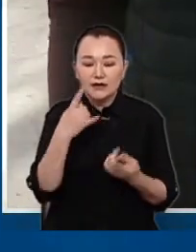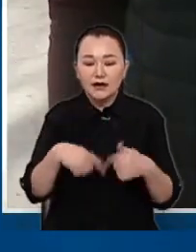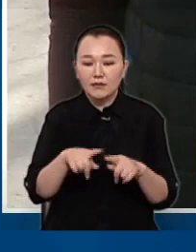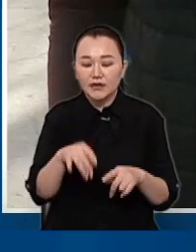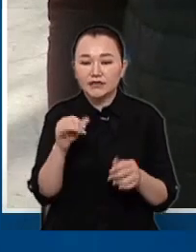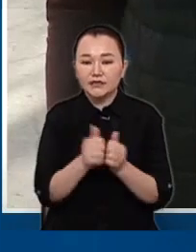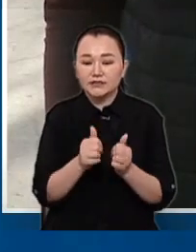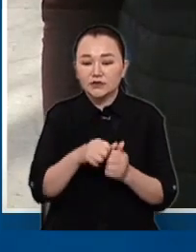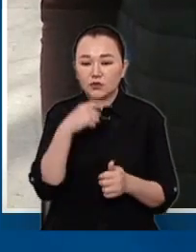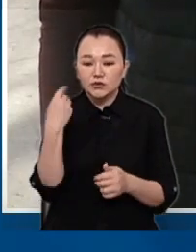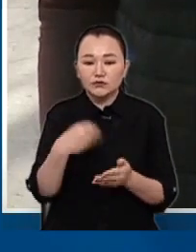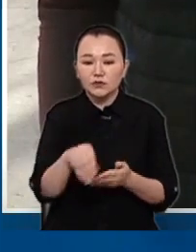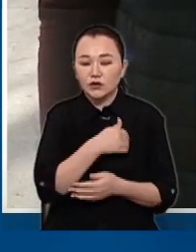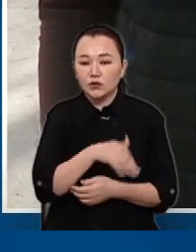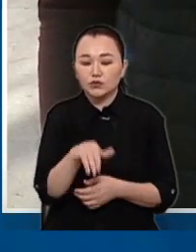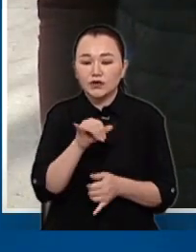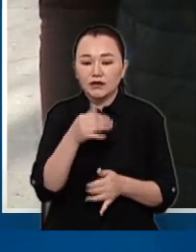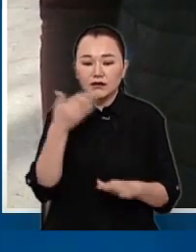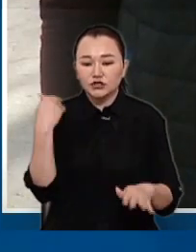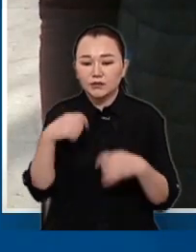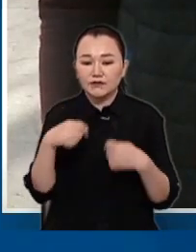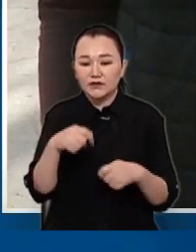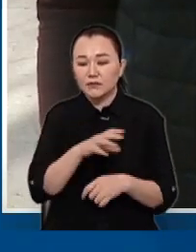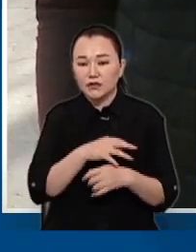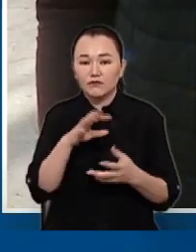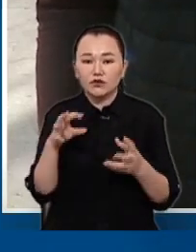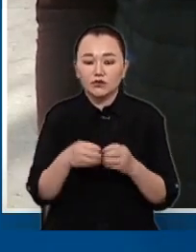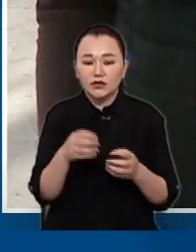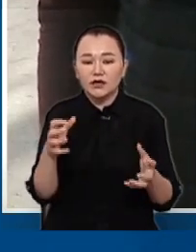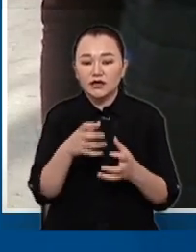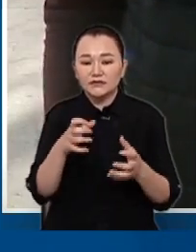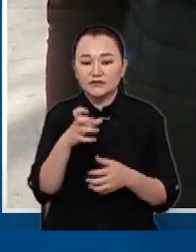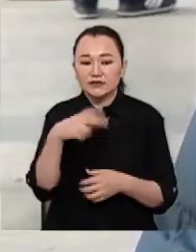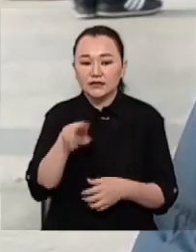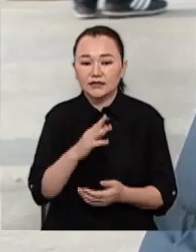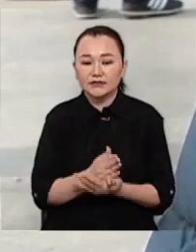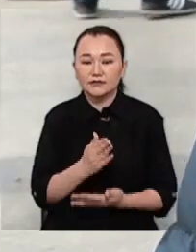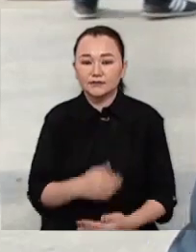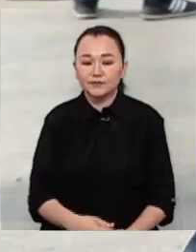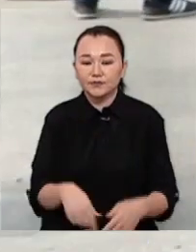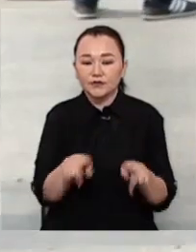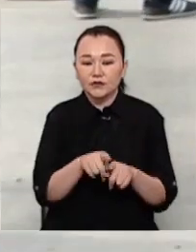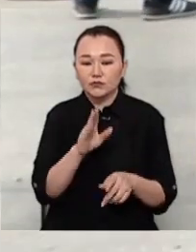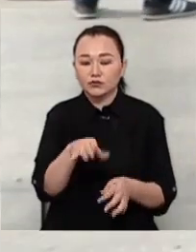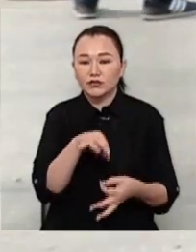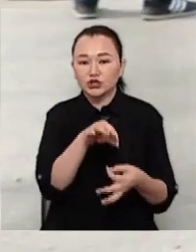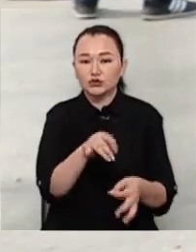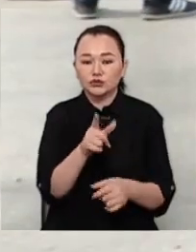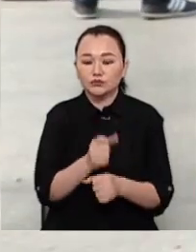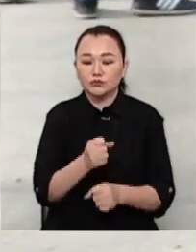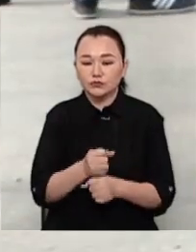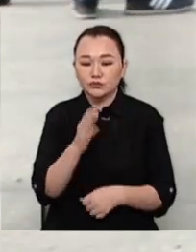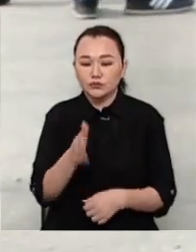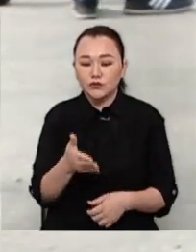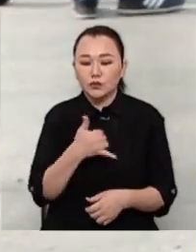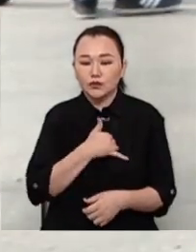ни в соседней России, куда раньше она продавалась. В итоге продукт хранится в складах. Так и будет лежать. Что будем